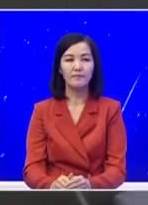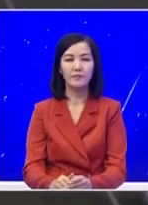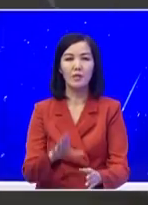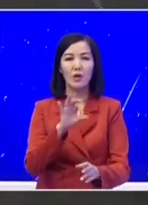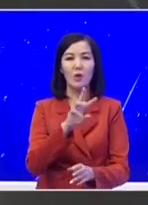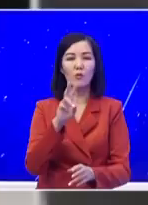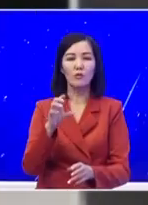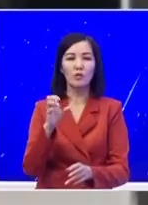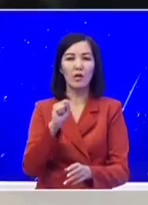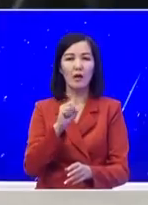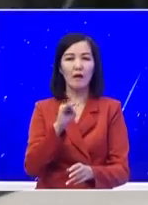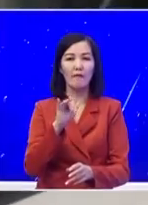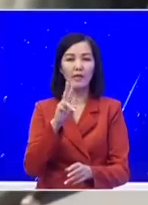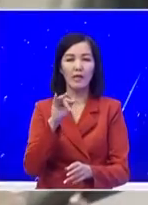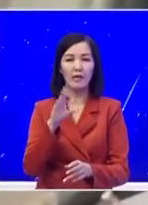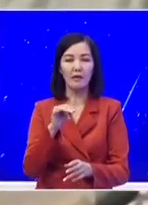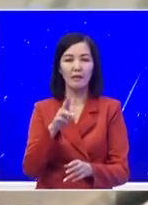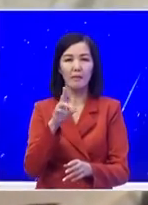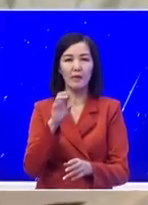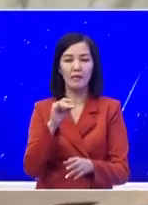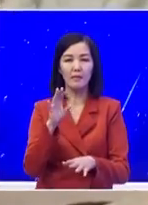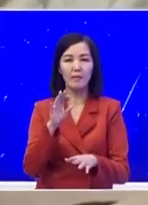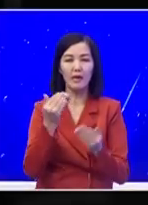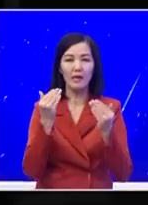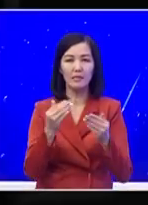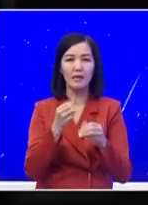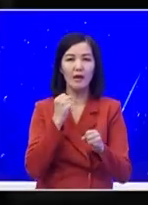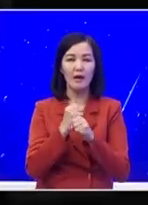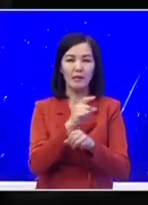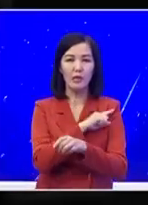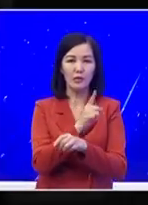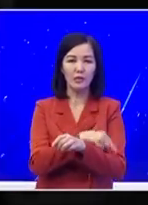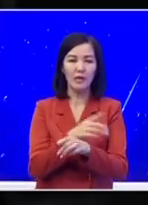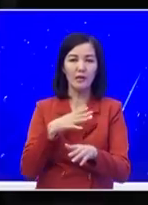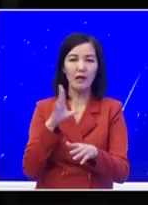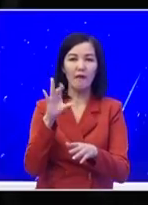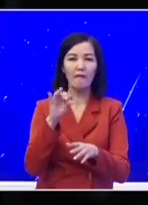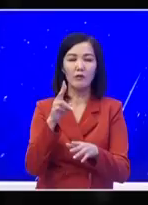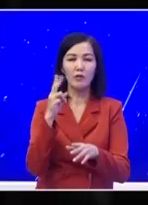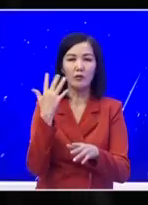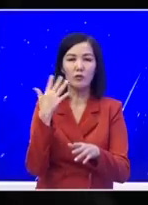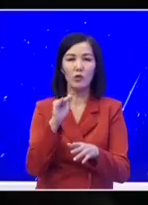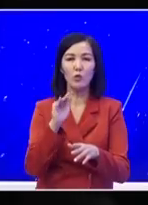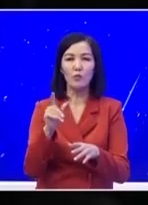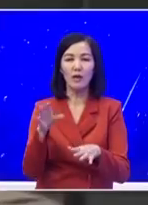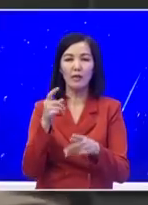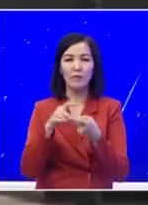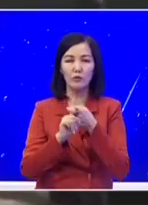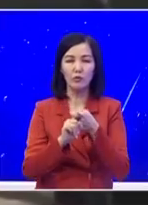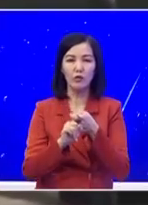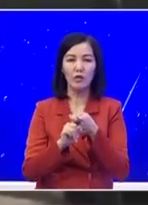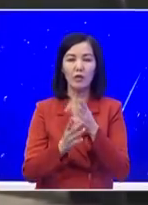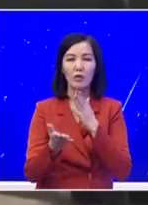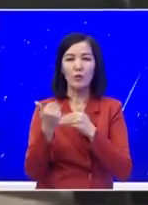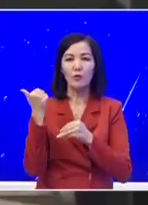Оңтүстік Африкада пандемияға байланысты коменданттық сағат енгізілді. Мемлекетте вирусты 250 мыңнан астам адам жұқтырған.